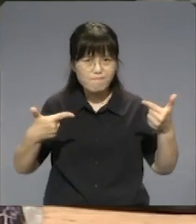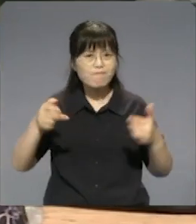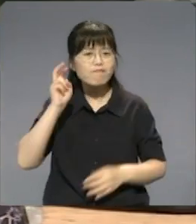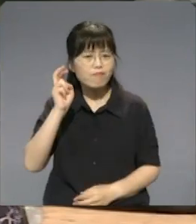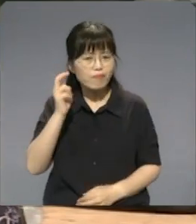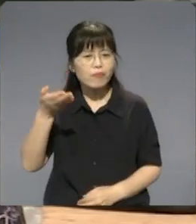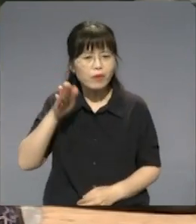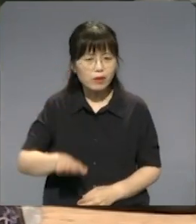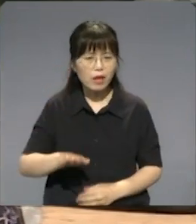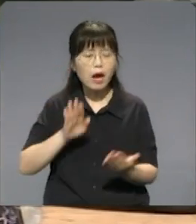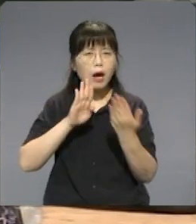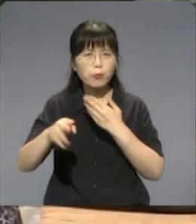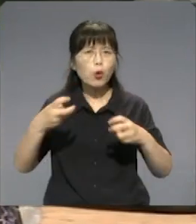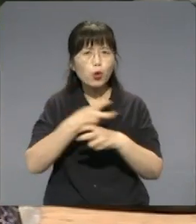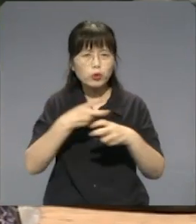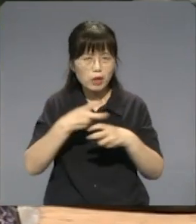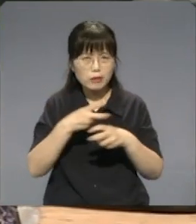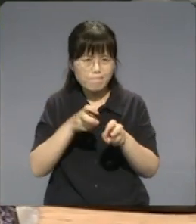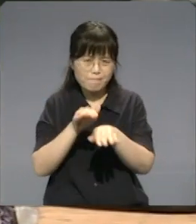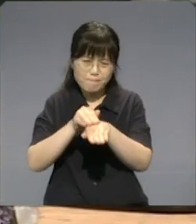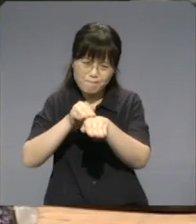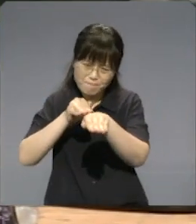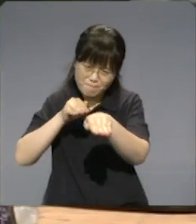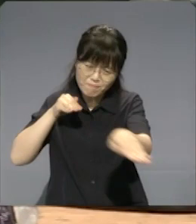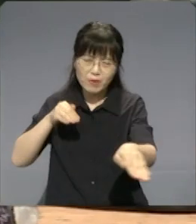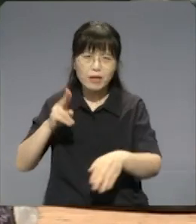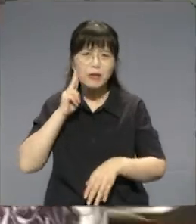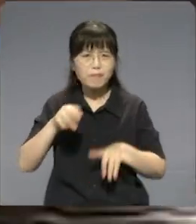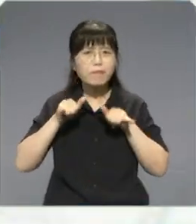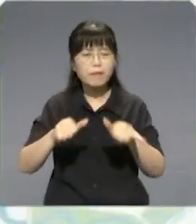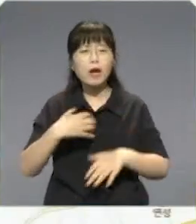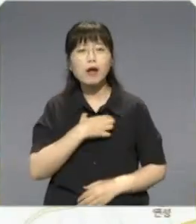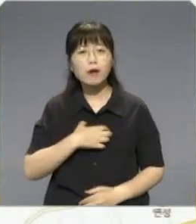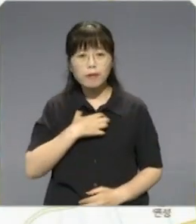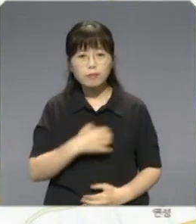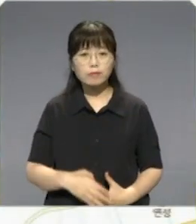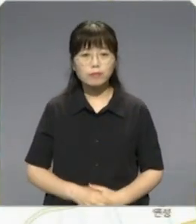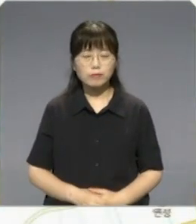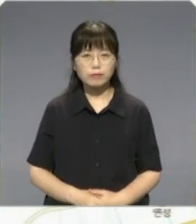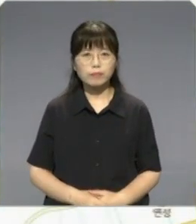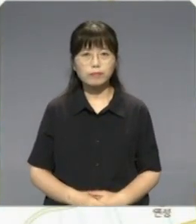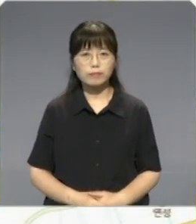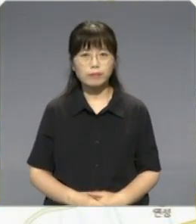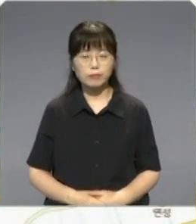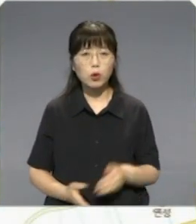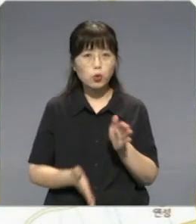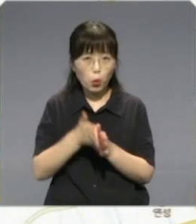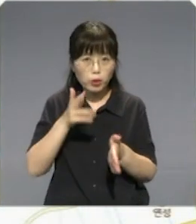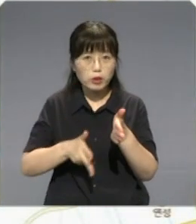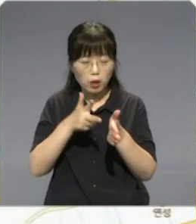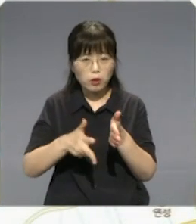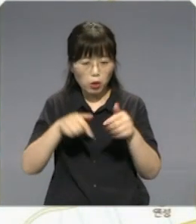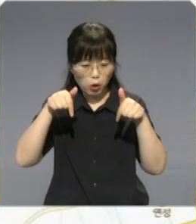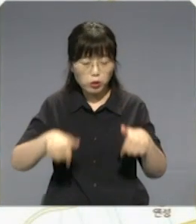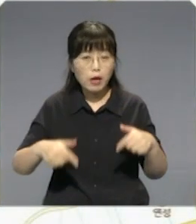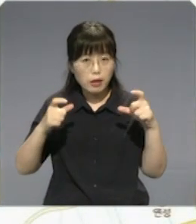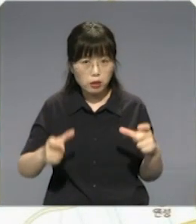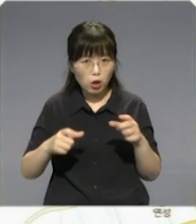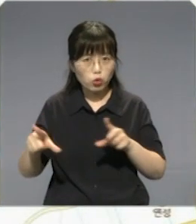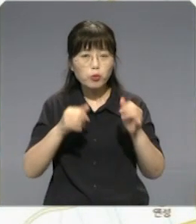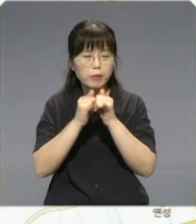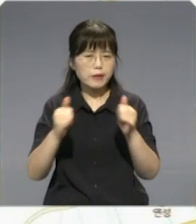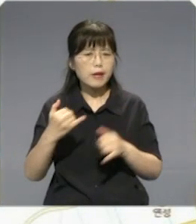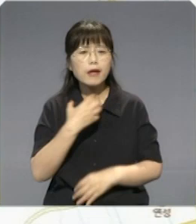늘어날 텐데 앞으로 교통체증이 더 심해질까 봐 걱정입니다. 이처럼 도시철도 소외지역